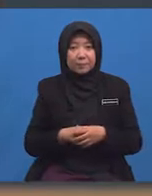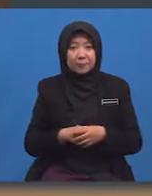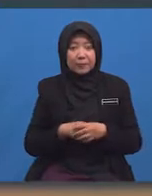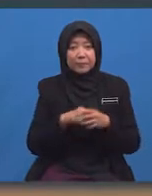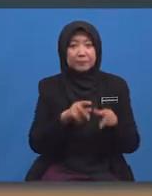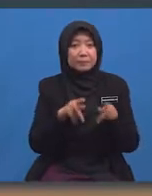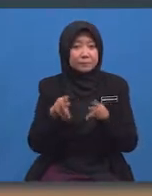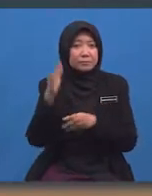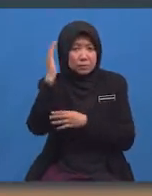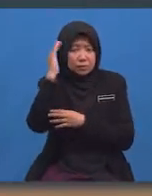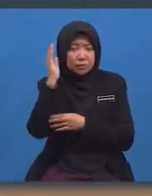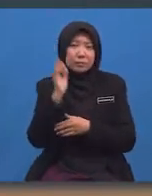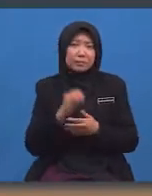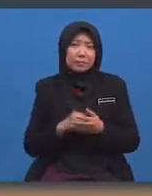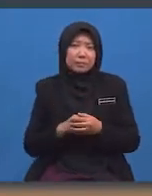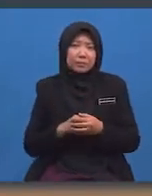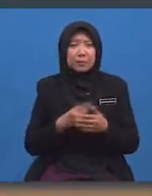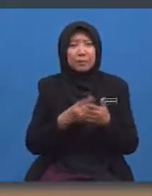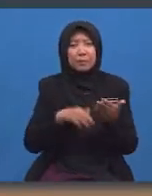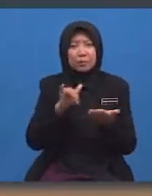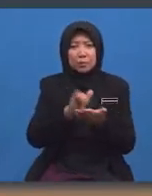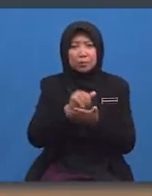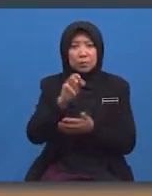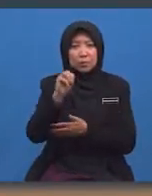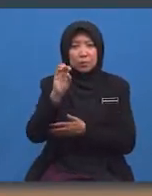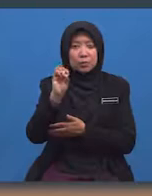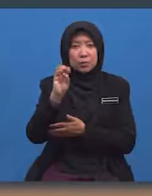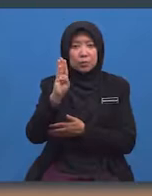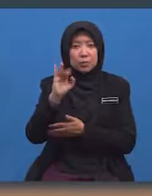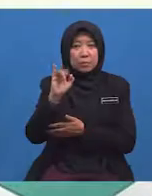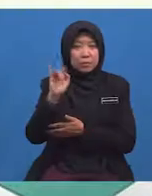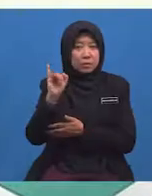Anak-anak pelajar tahu atau tidak apa itu mobiliti sosial?